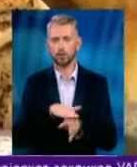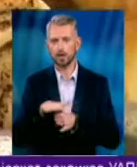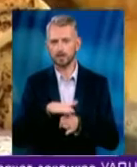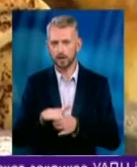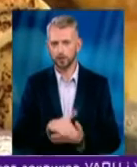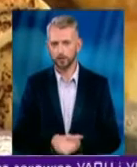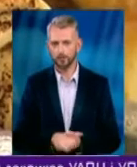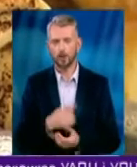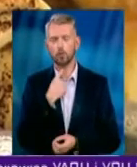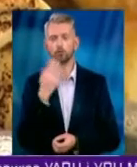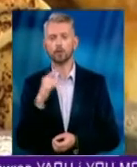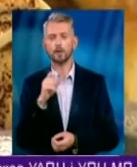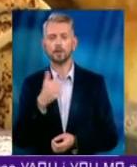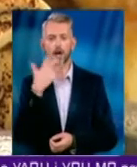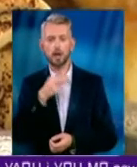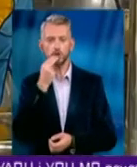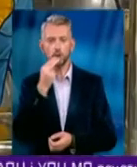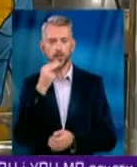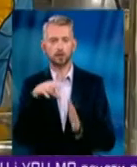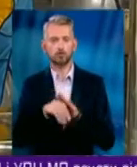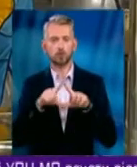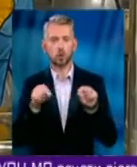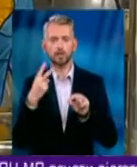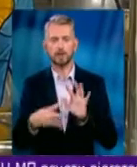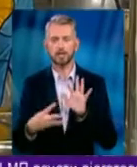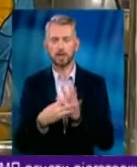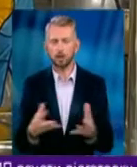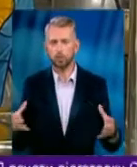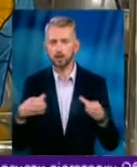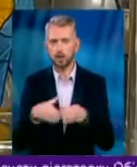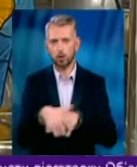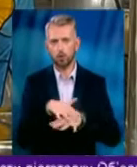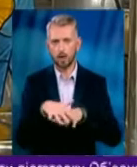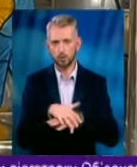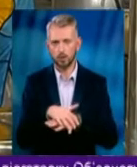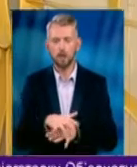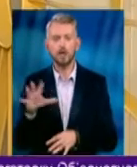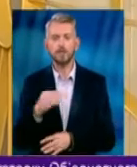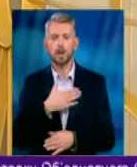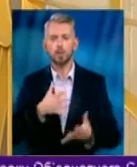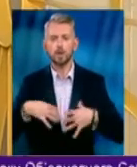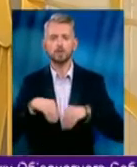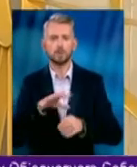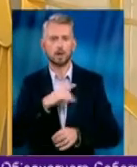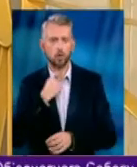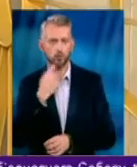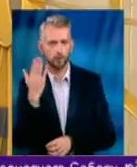реалізацію. Голосування за гарячі обіди у 29-й школі об'єднало громаду. Вся моя сім'я